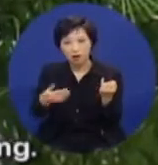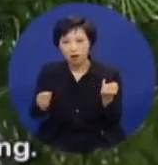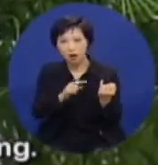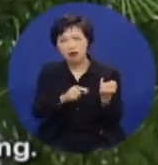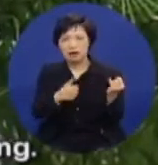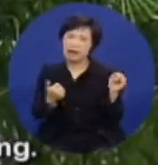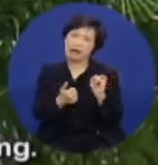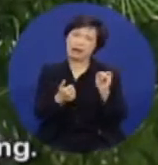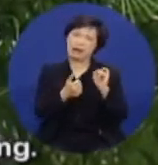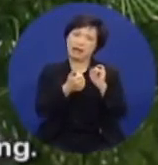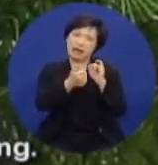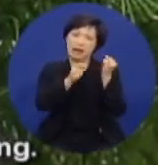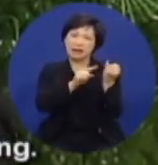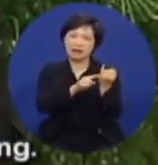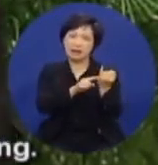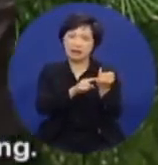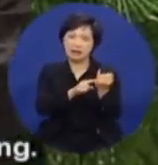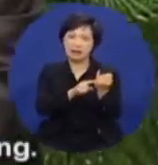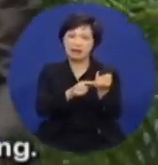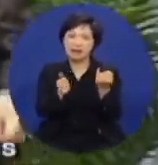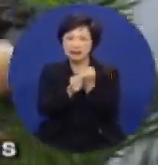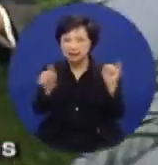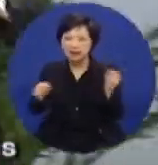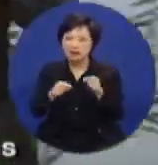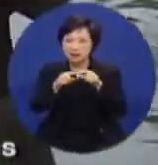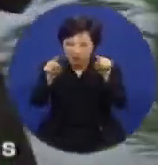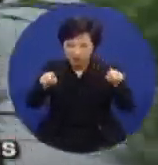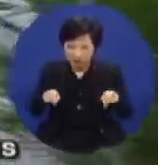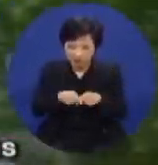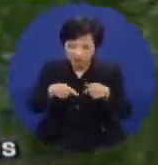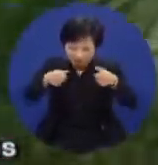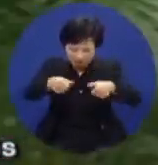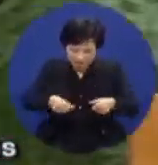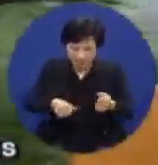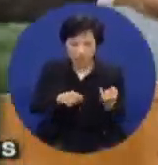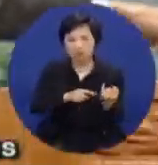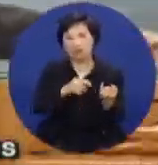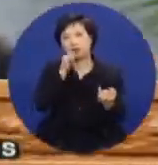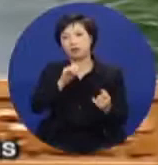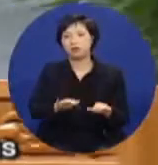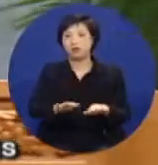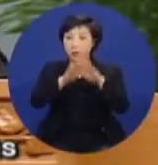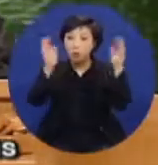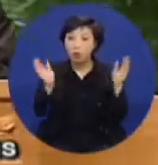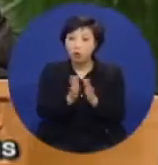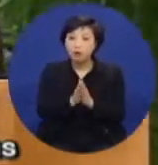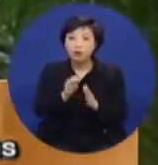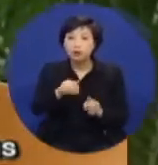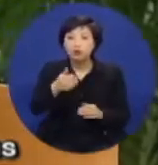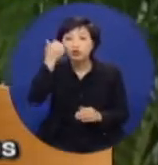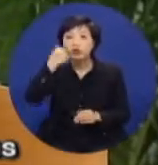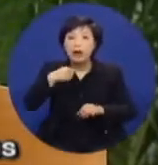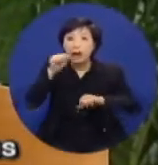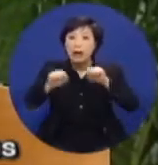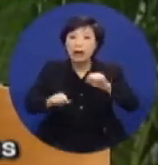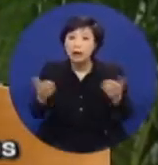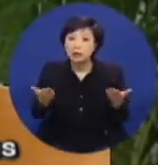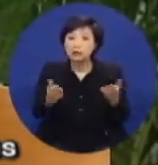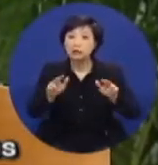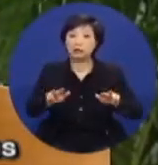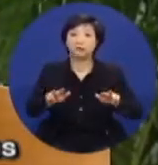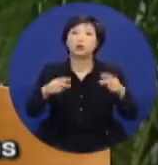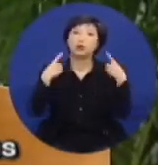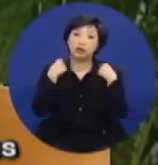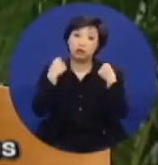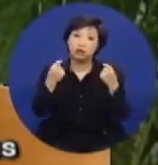싸움에 빡치면 서윤 짱이 도장 찍고 니가 참 북단 2가 하는 짓이냐 죽음 들려 저희